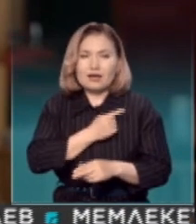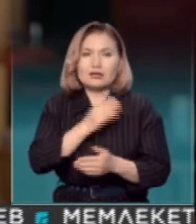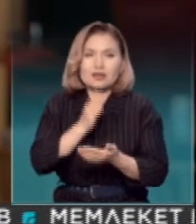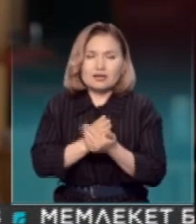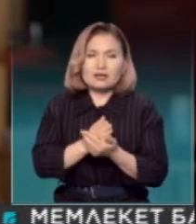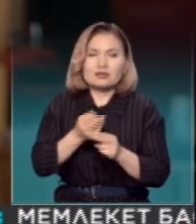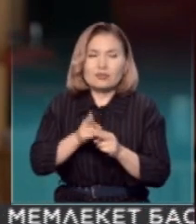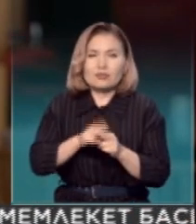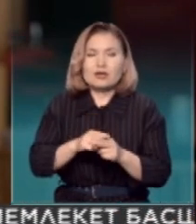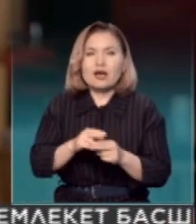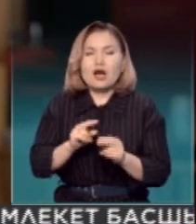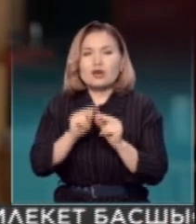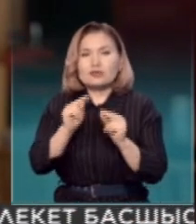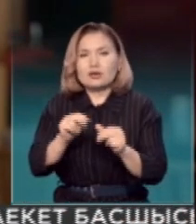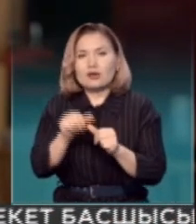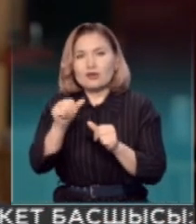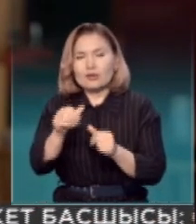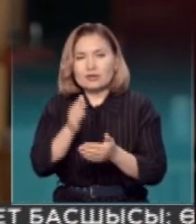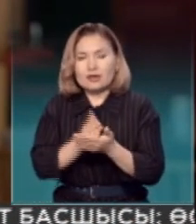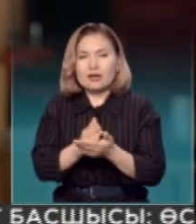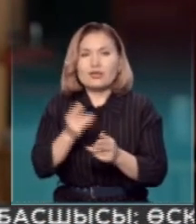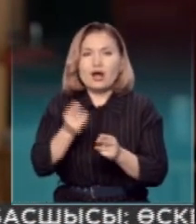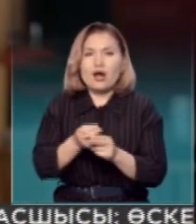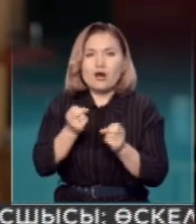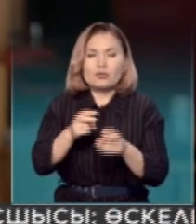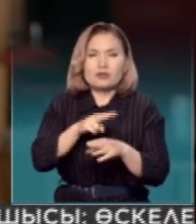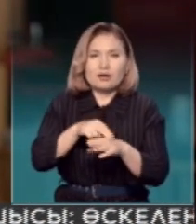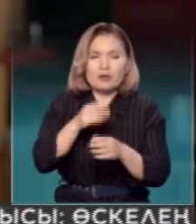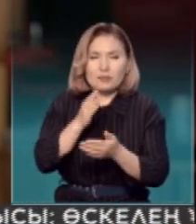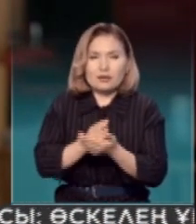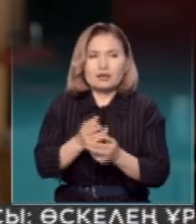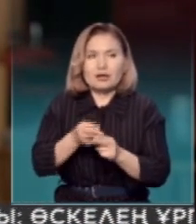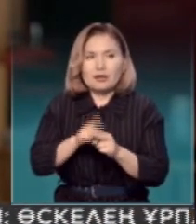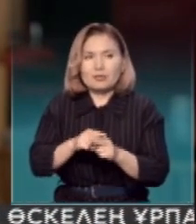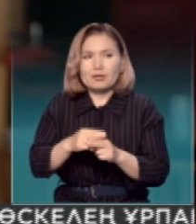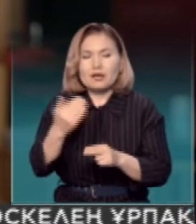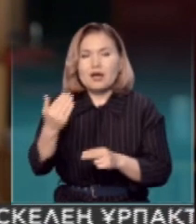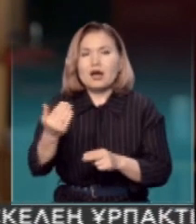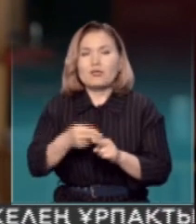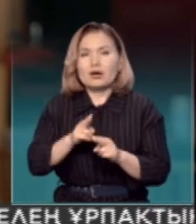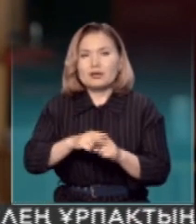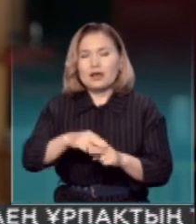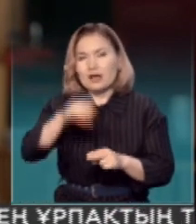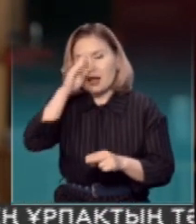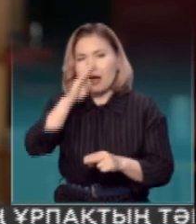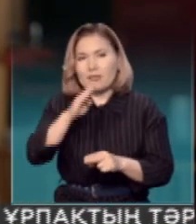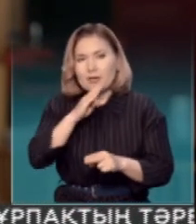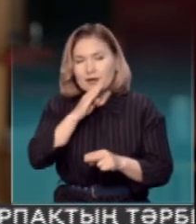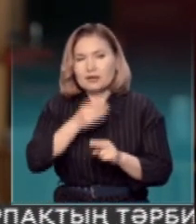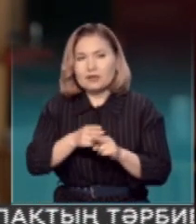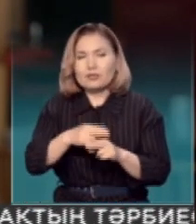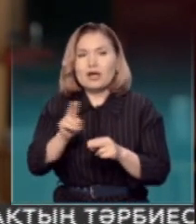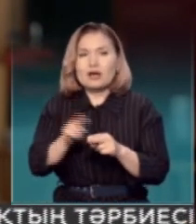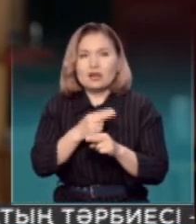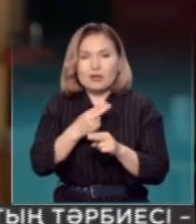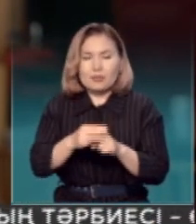бөлек, дәрігердің орны бір бөлек, қауіпсіздік қызметінің орны бір бөлек, бірақ олардың ешбіреуде әкенің